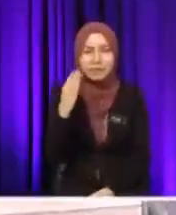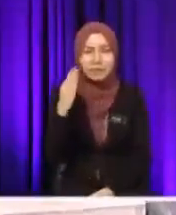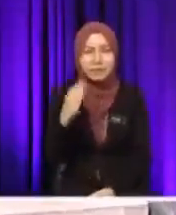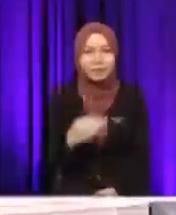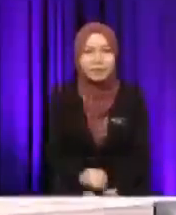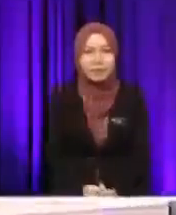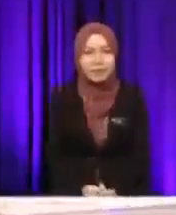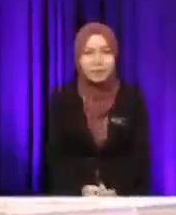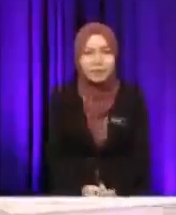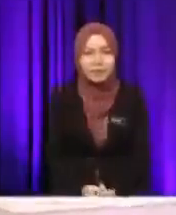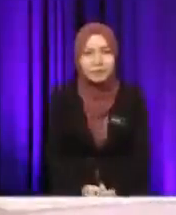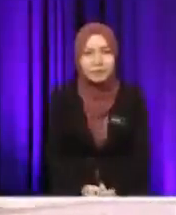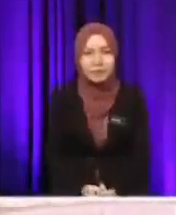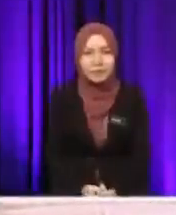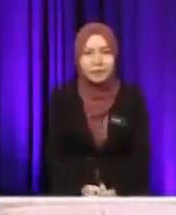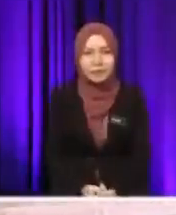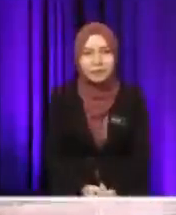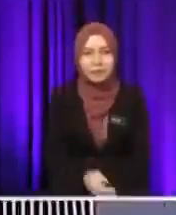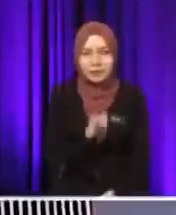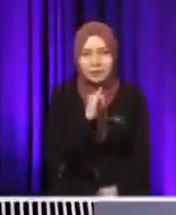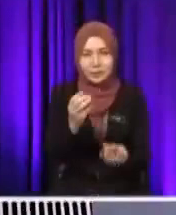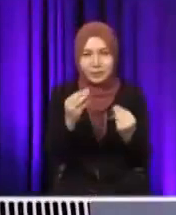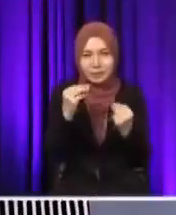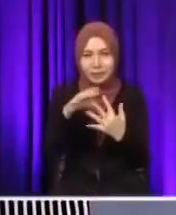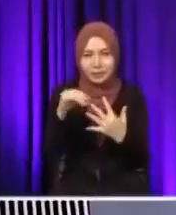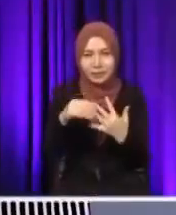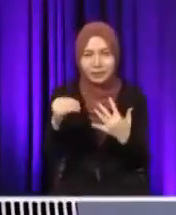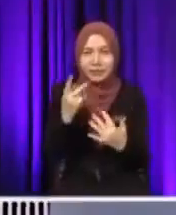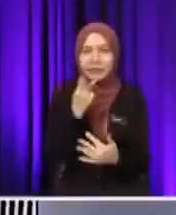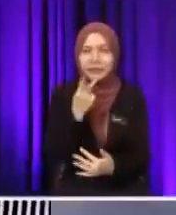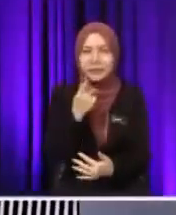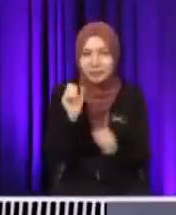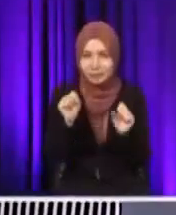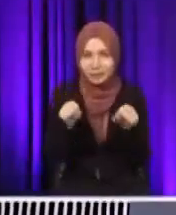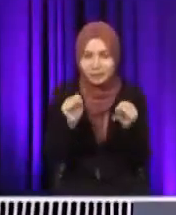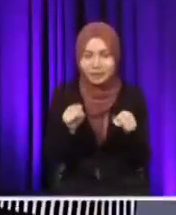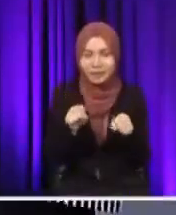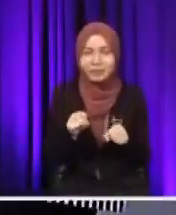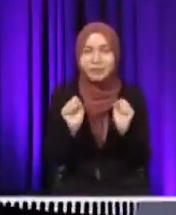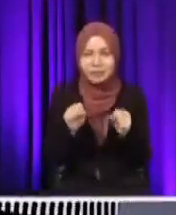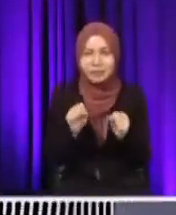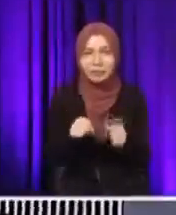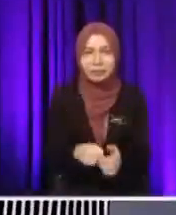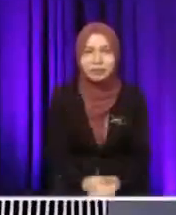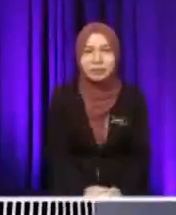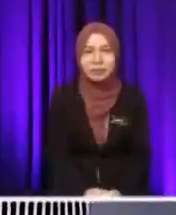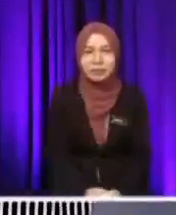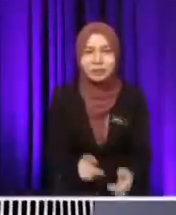guna dua. Betul. Saya nak pilih pink lah. Boleh. Okey, boleh eh? Okey. Terima